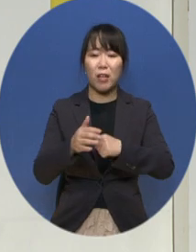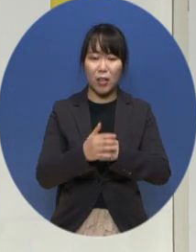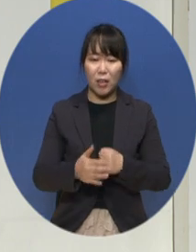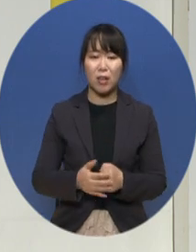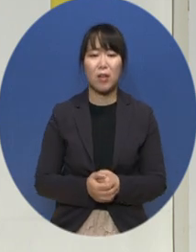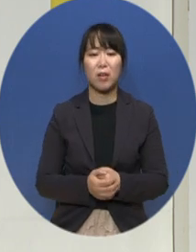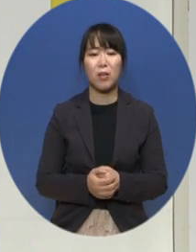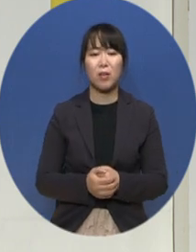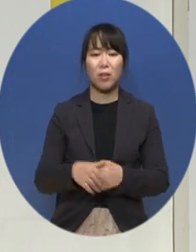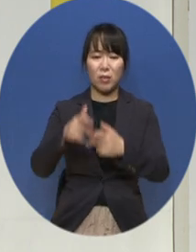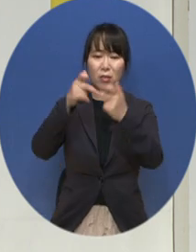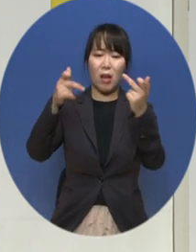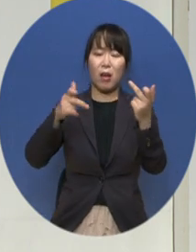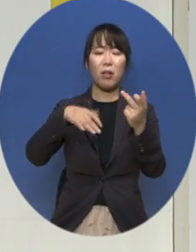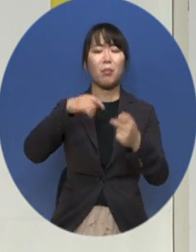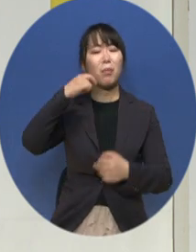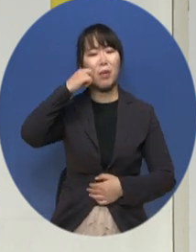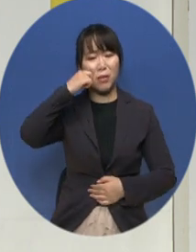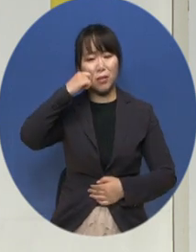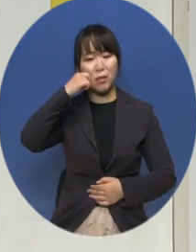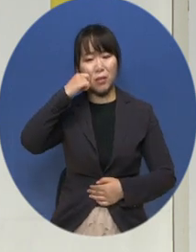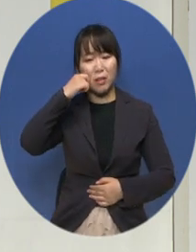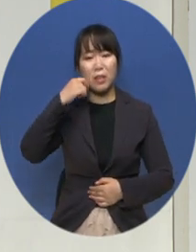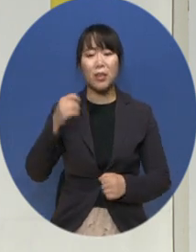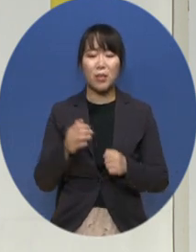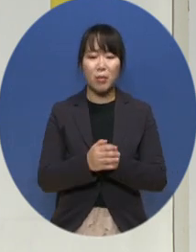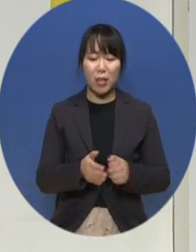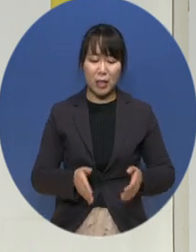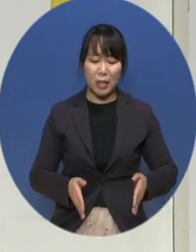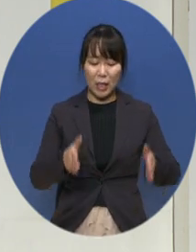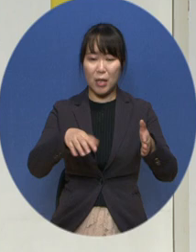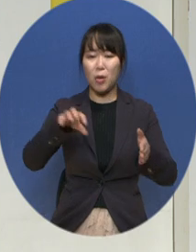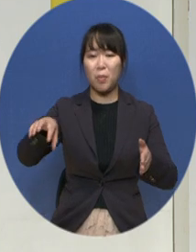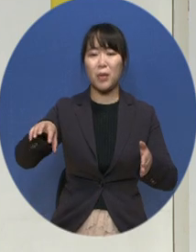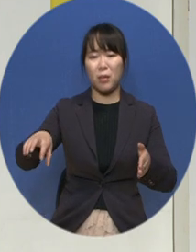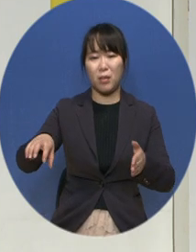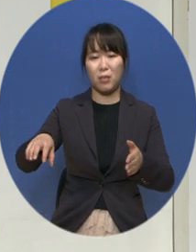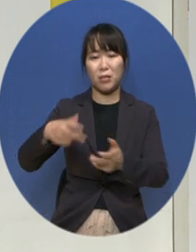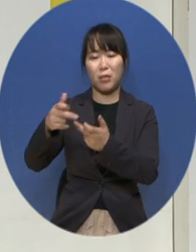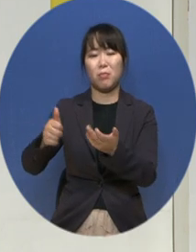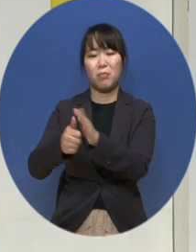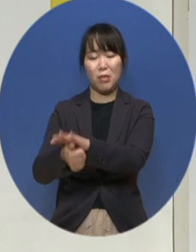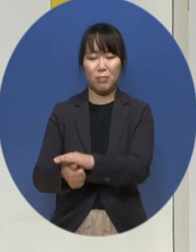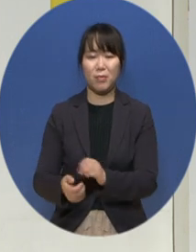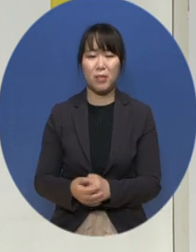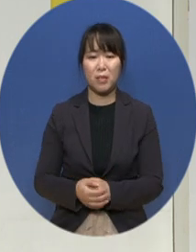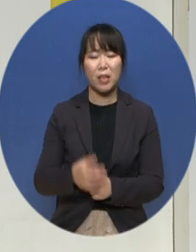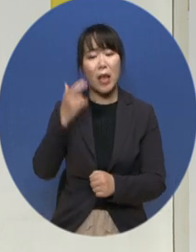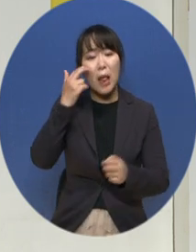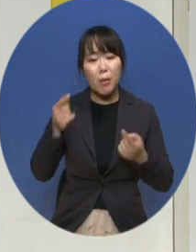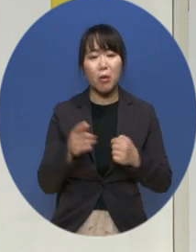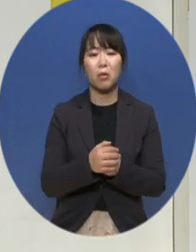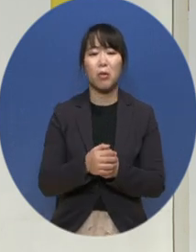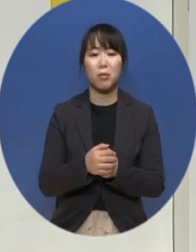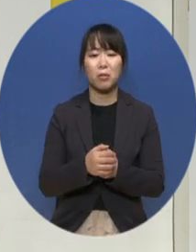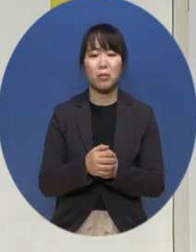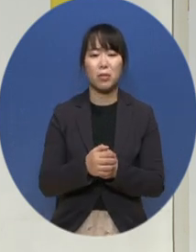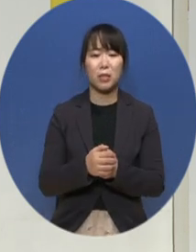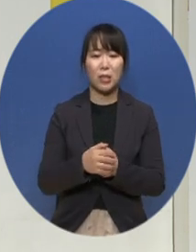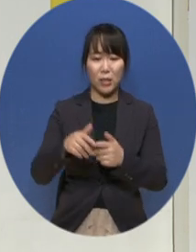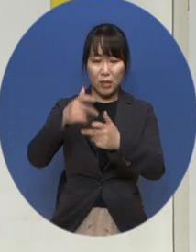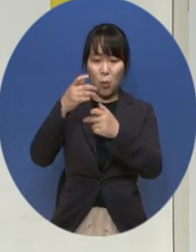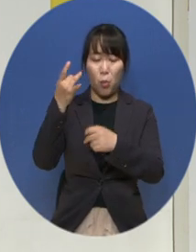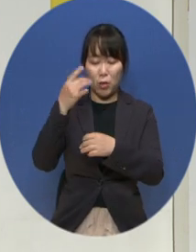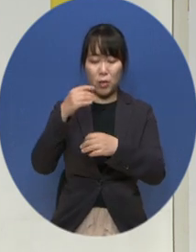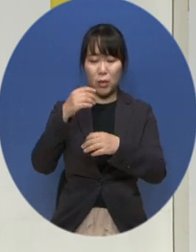높은 3 같은데 너무 거 잖아요 그러니까 길가 옆으로 해 놓으셨어요 아 아 원이며 1 무렵 선산에 길가